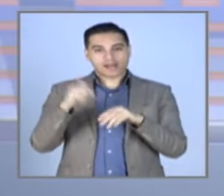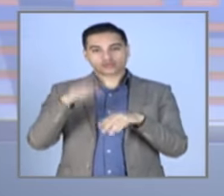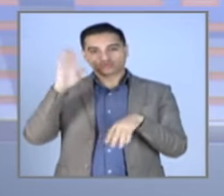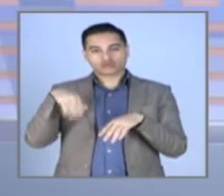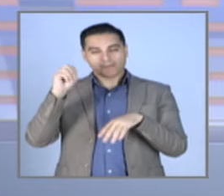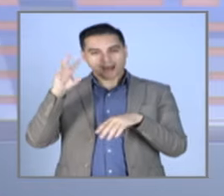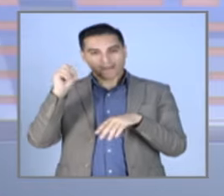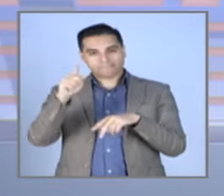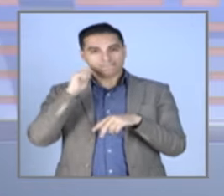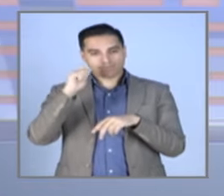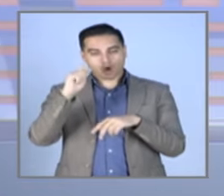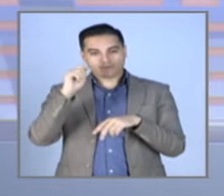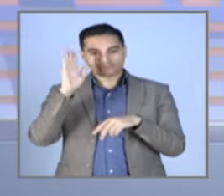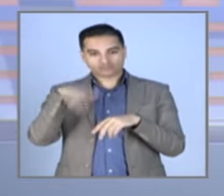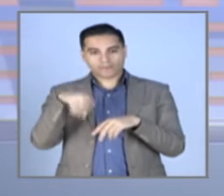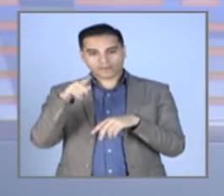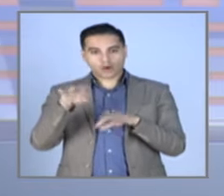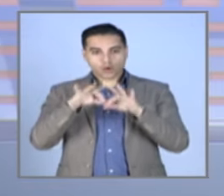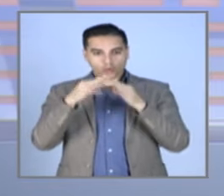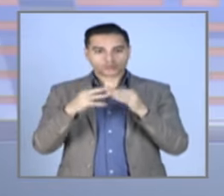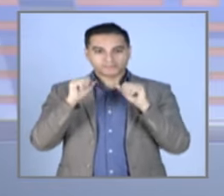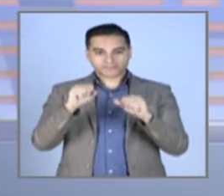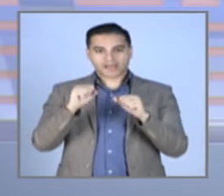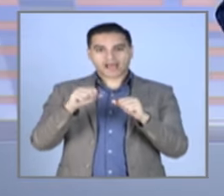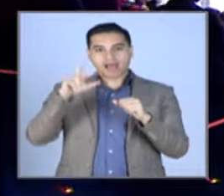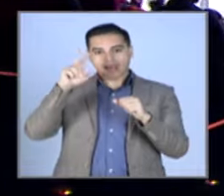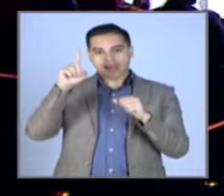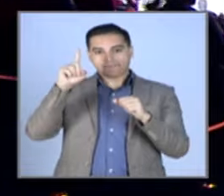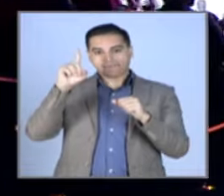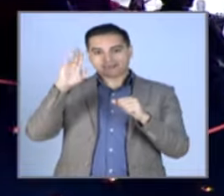الخيمة، محافظة قليوبية. رحب كلنا بعيلة الباسيوني.